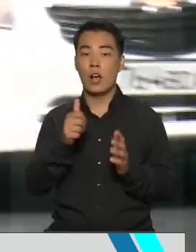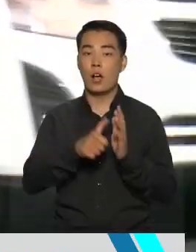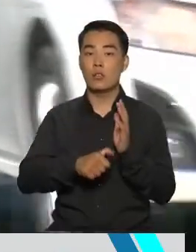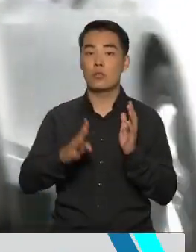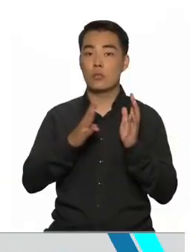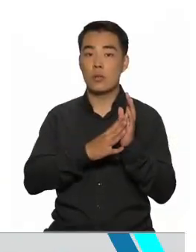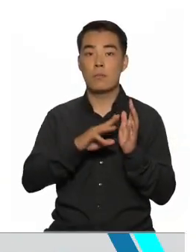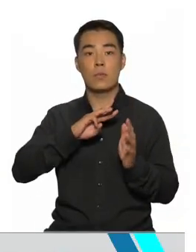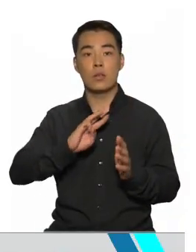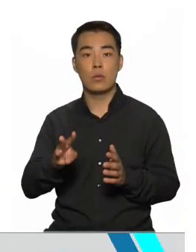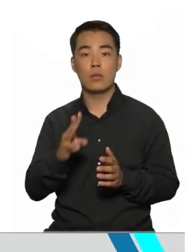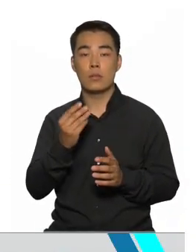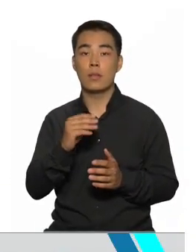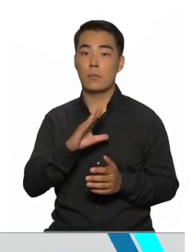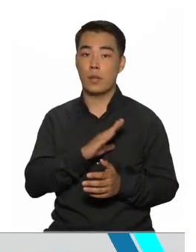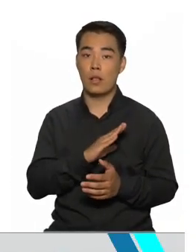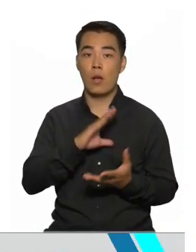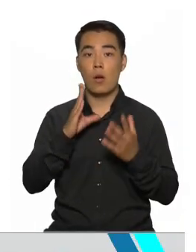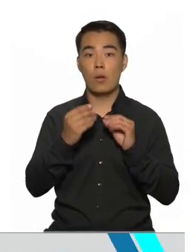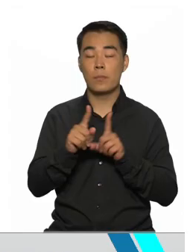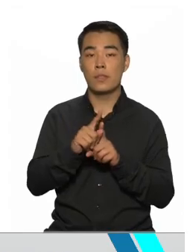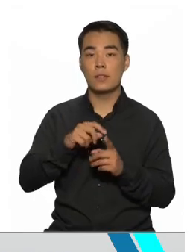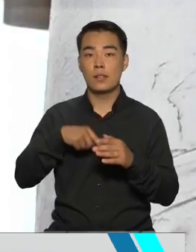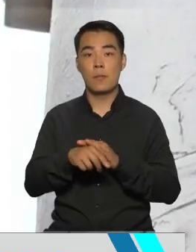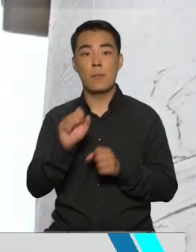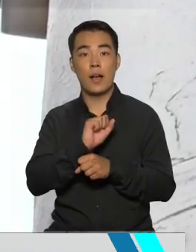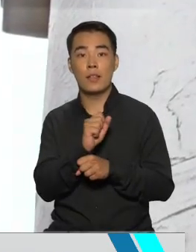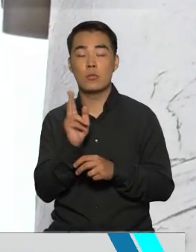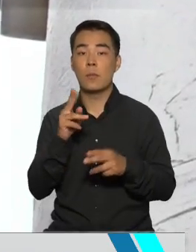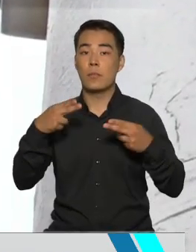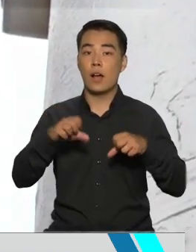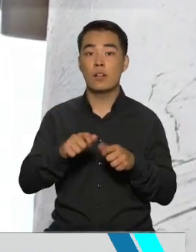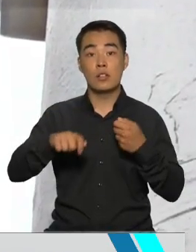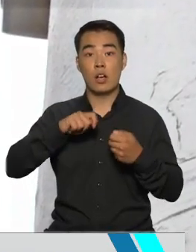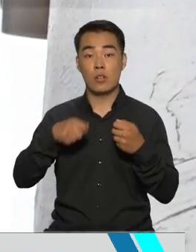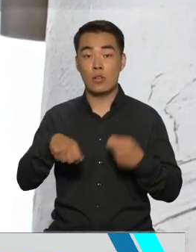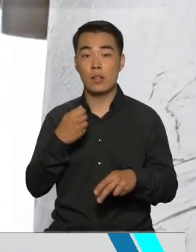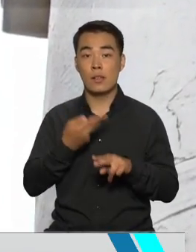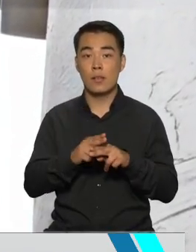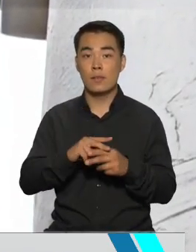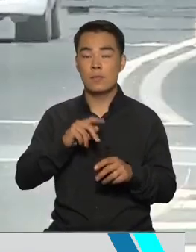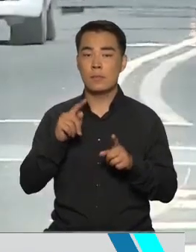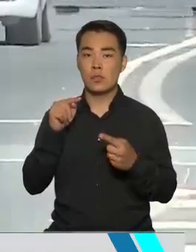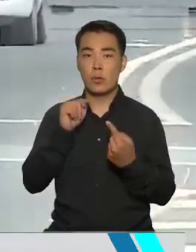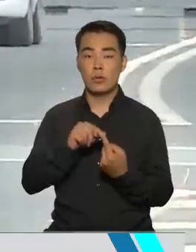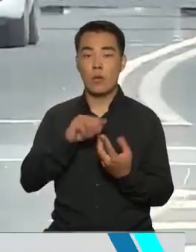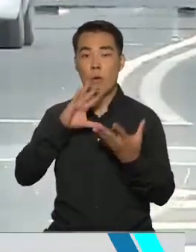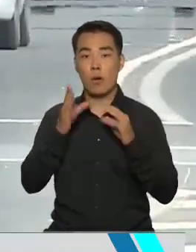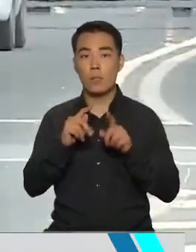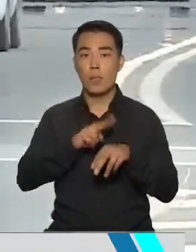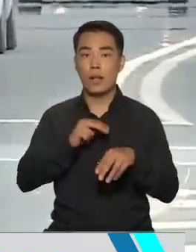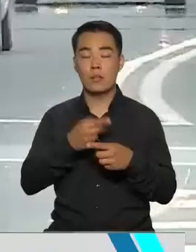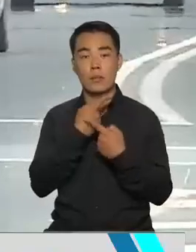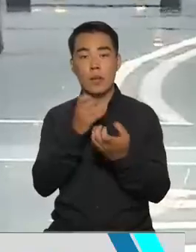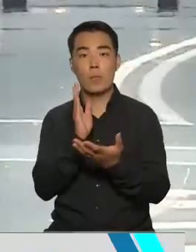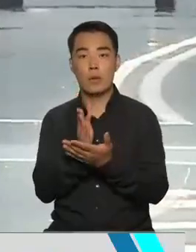миллиард 609 миллион теңгені құрайды. Әдеттегідей жүргізушінің ереже бұзғаны туралы ақпарат бірден процессингтік орталыққа келіп түседі.